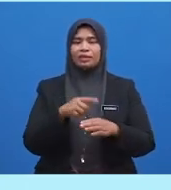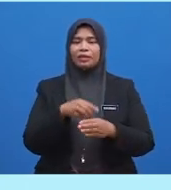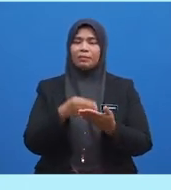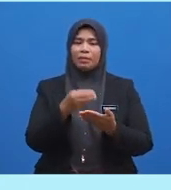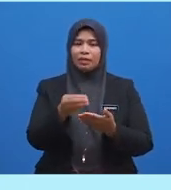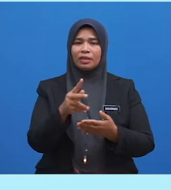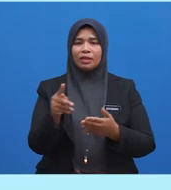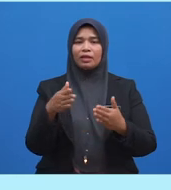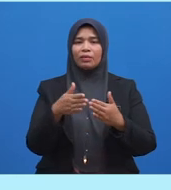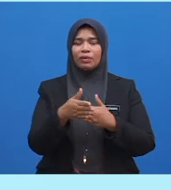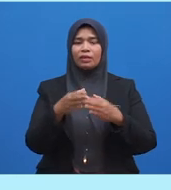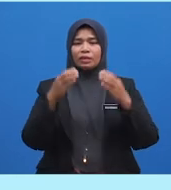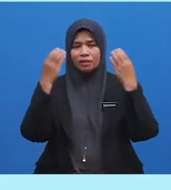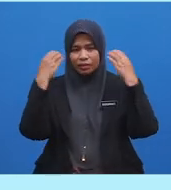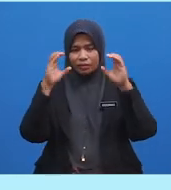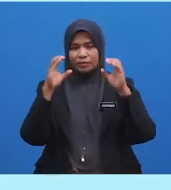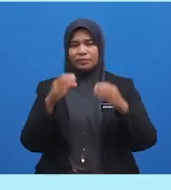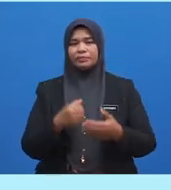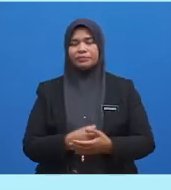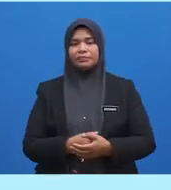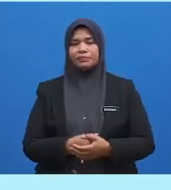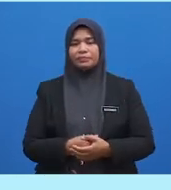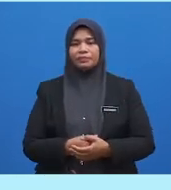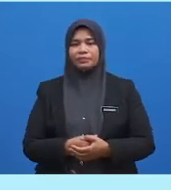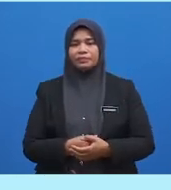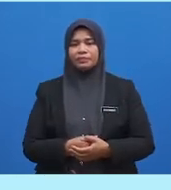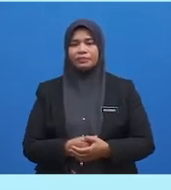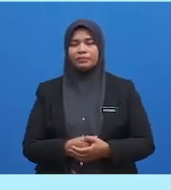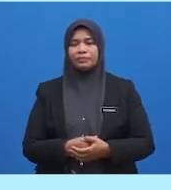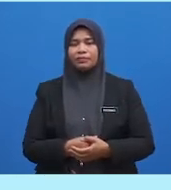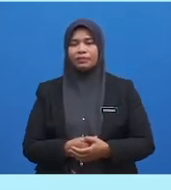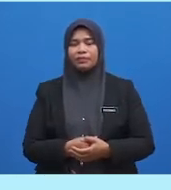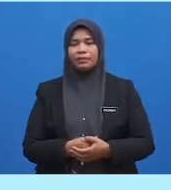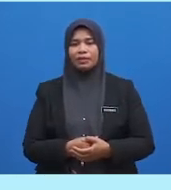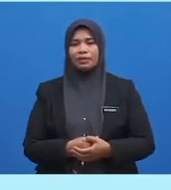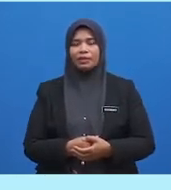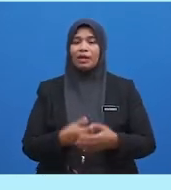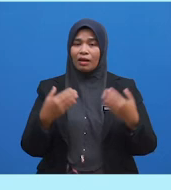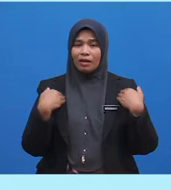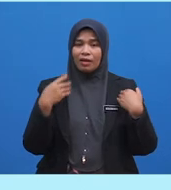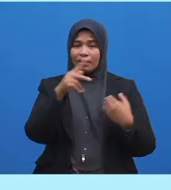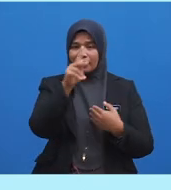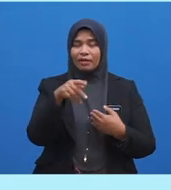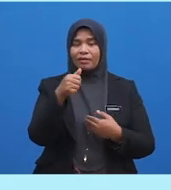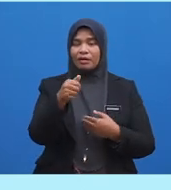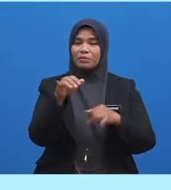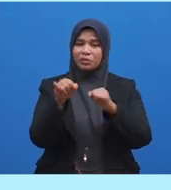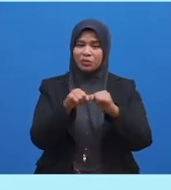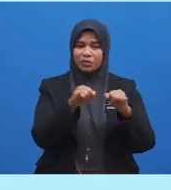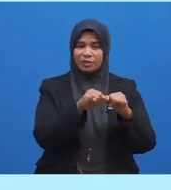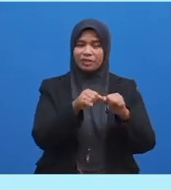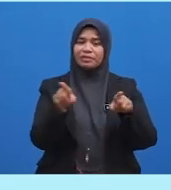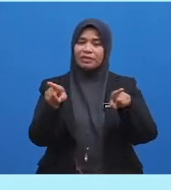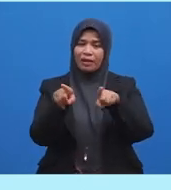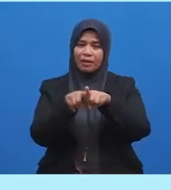diberikan oleh gurunya Hah Adakah kamu juga